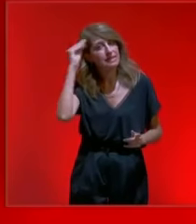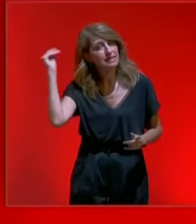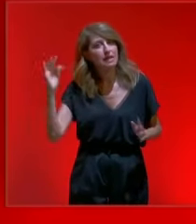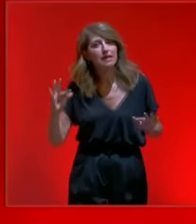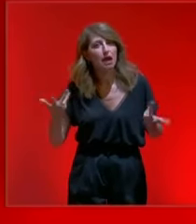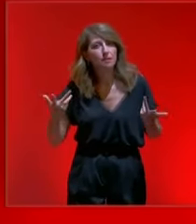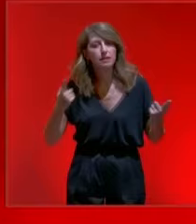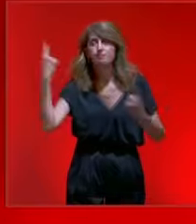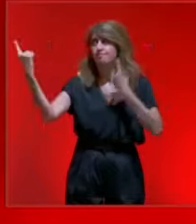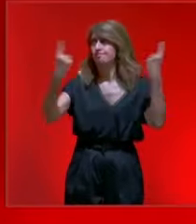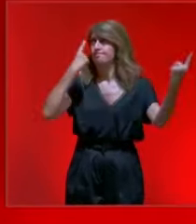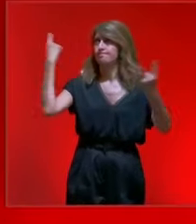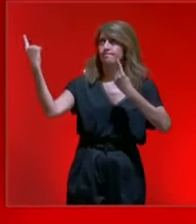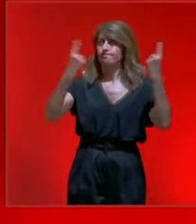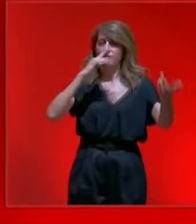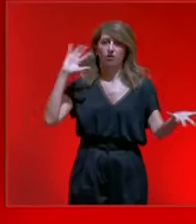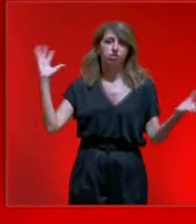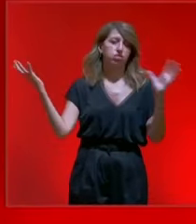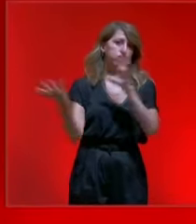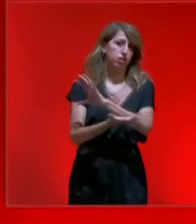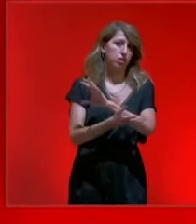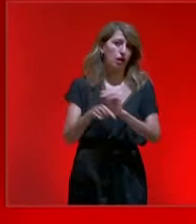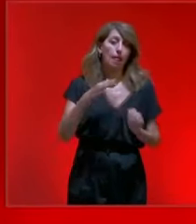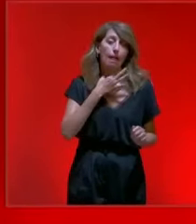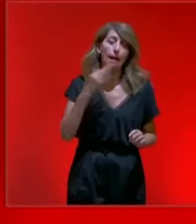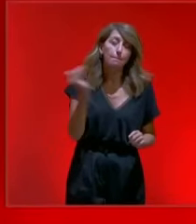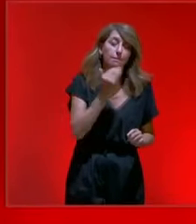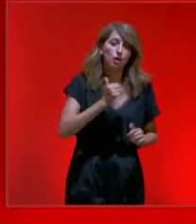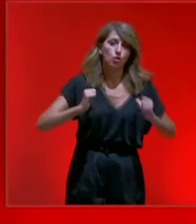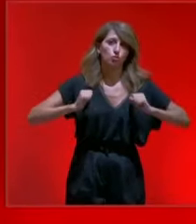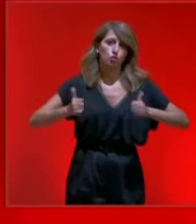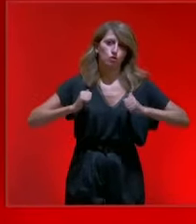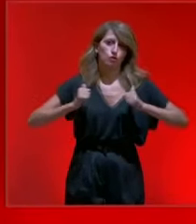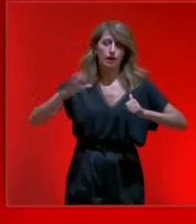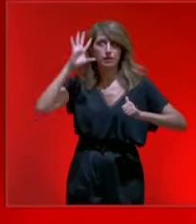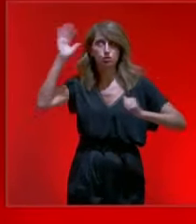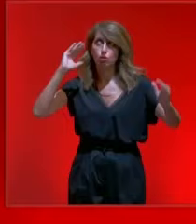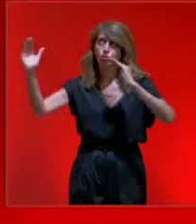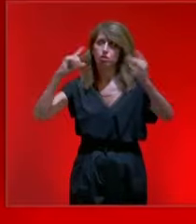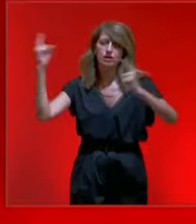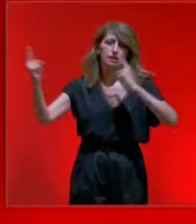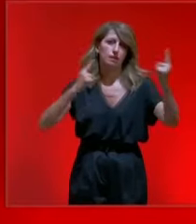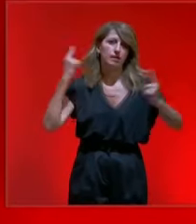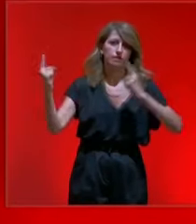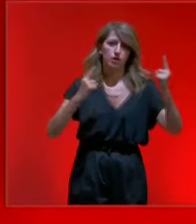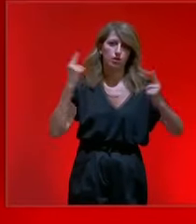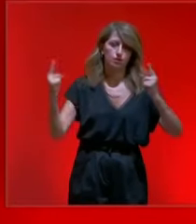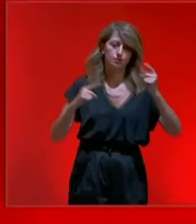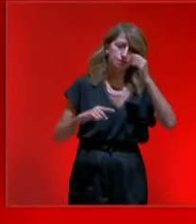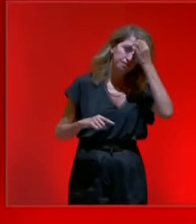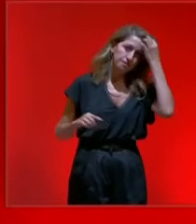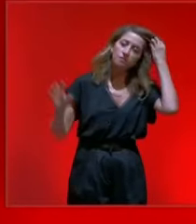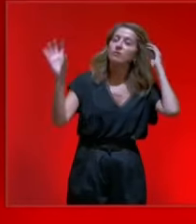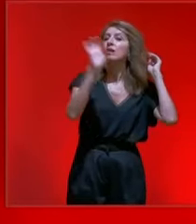απαιτούνται κατεπίγουσες προοδευτικές πρωτοβουλίες. Και εδώ πρέπει να σημειώσουμε ότι η επίτευξη των στόχων που έχουν τεθεί με το Ευρωπαϊκό